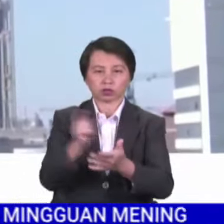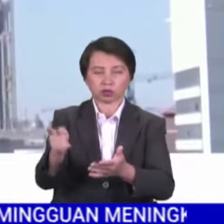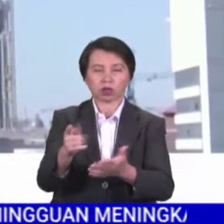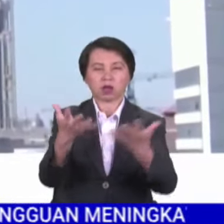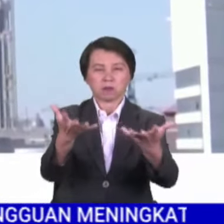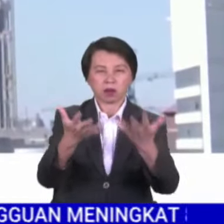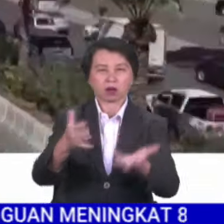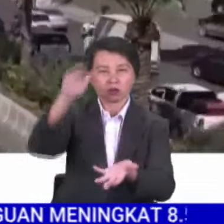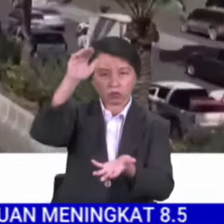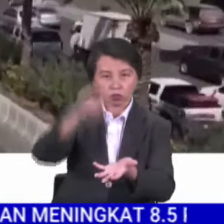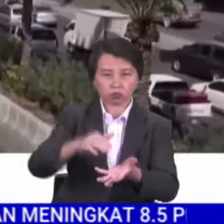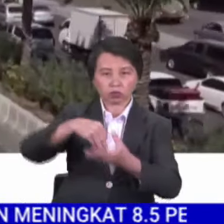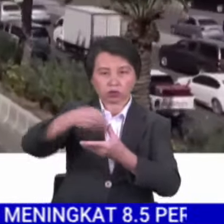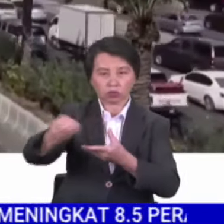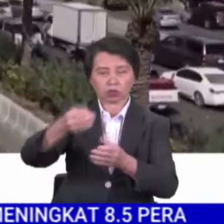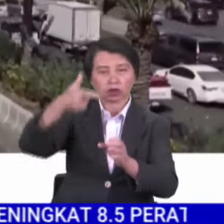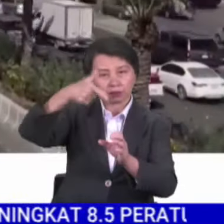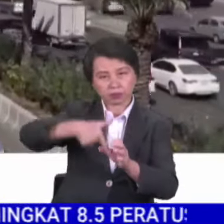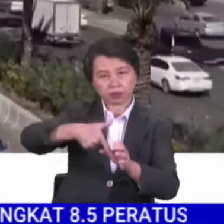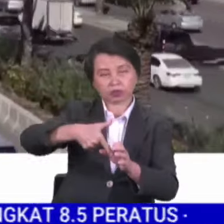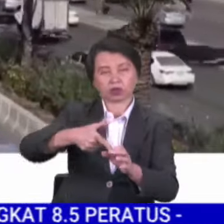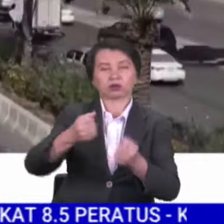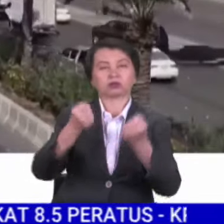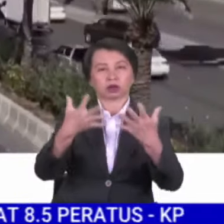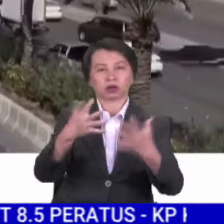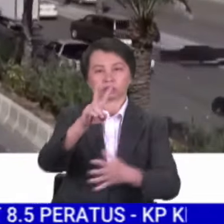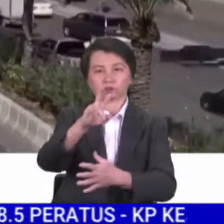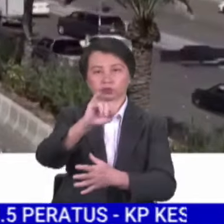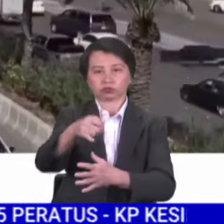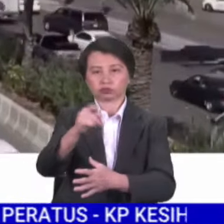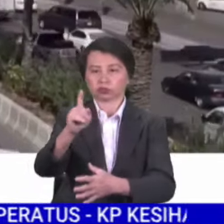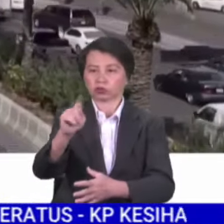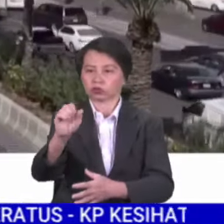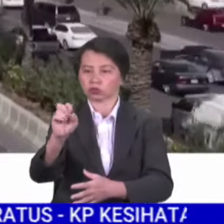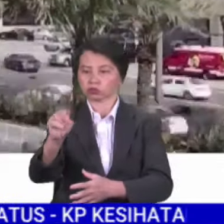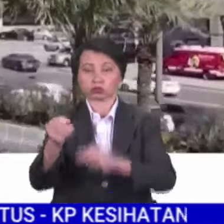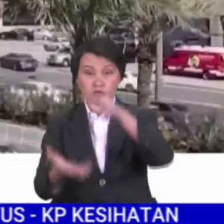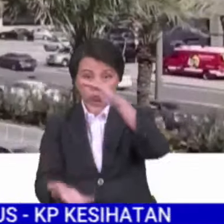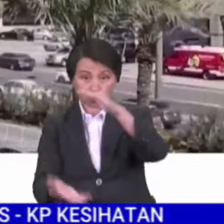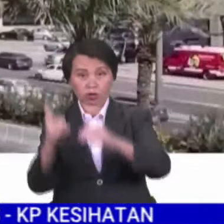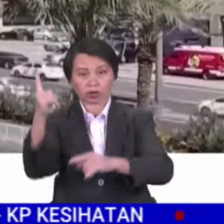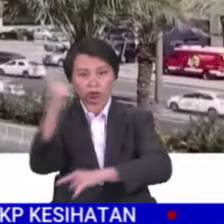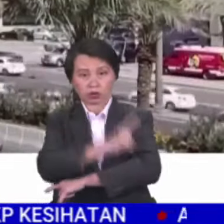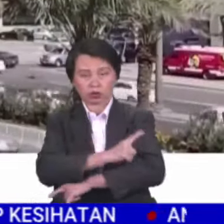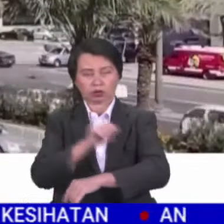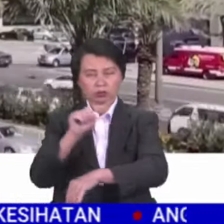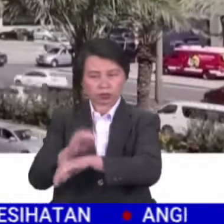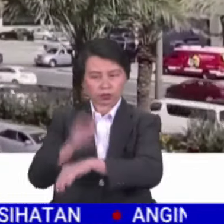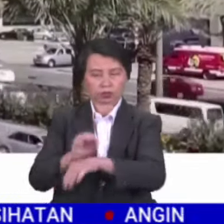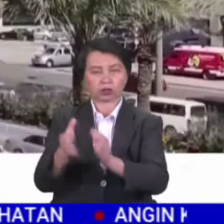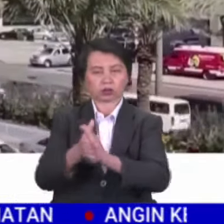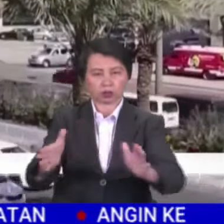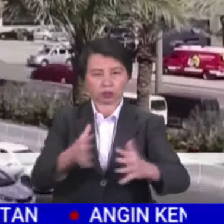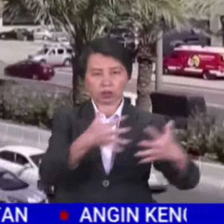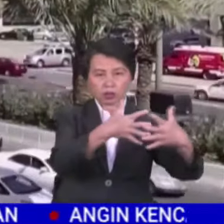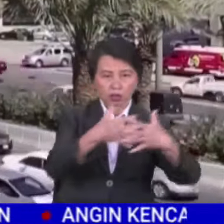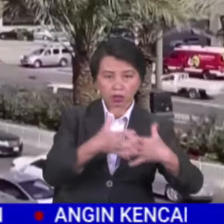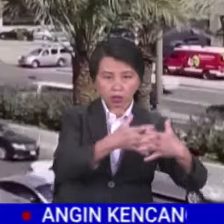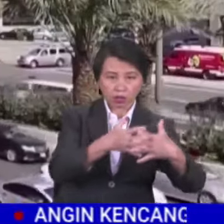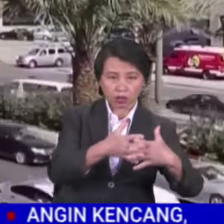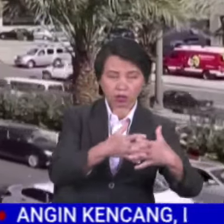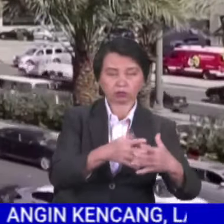mahu mengurangkan pengeluaran minyak mentah sebanyak 2 juta tong sehari. Penasihat Keselamatan Negara Amerika Syarikat,